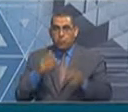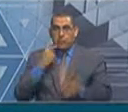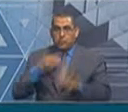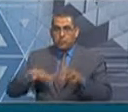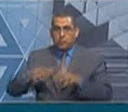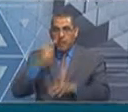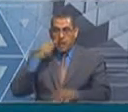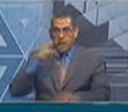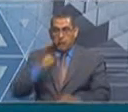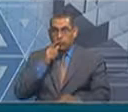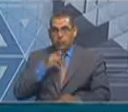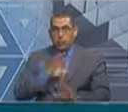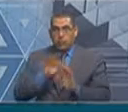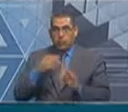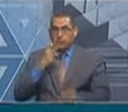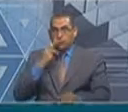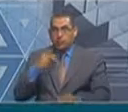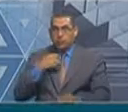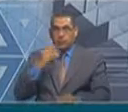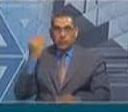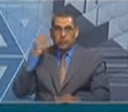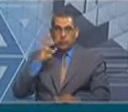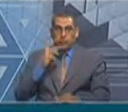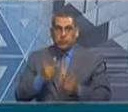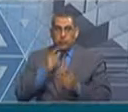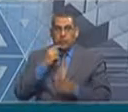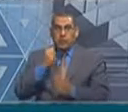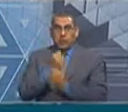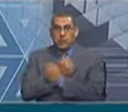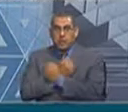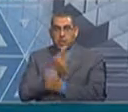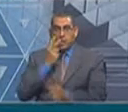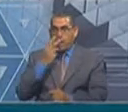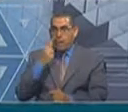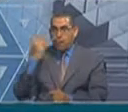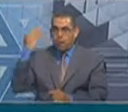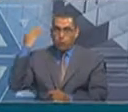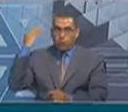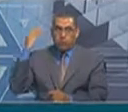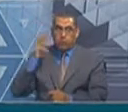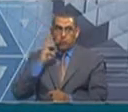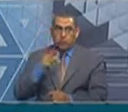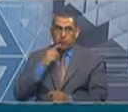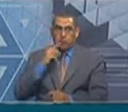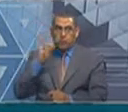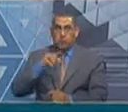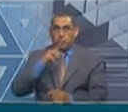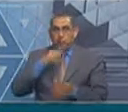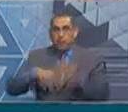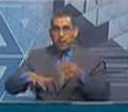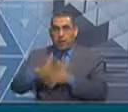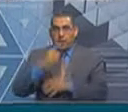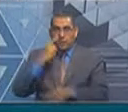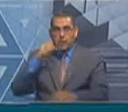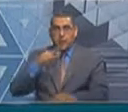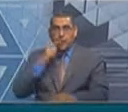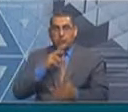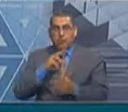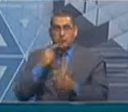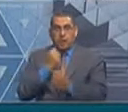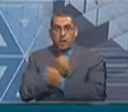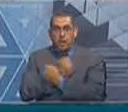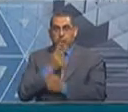عين السيره. يعني كما نرى في الخلفيه منطقه اثار القلعه تظهر في الخلفيه، ايضا هنا بحيره عين السيره، متحف الحضارات في